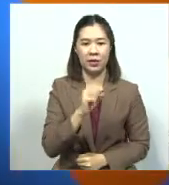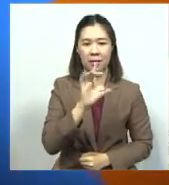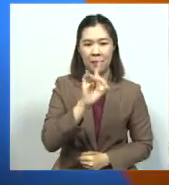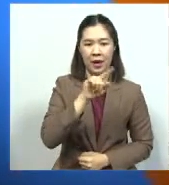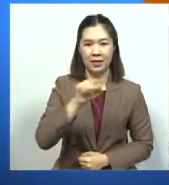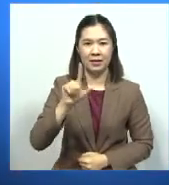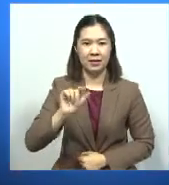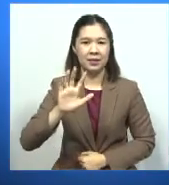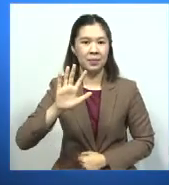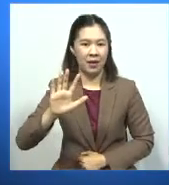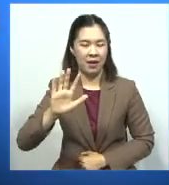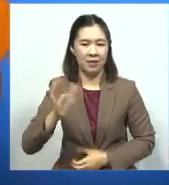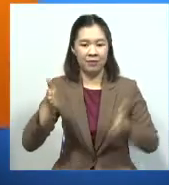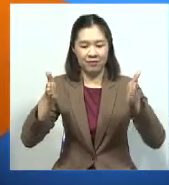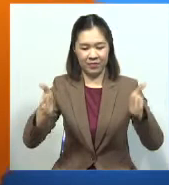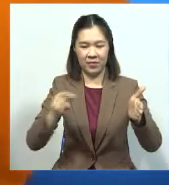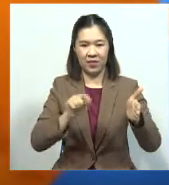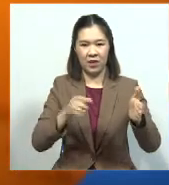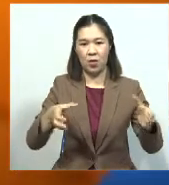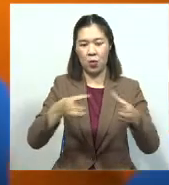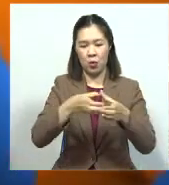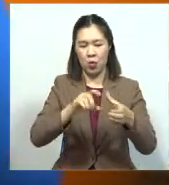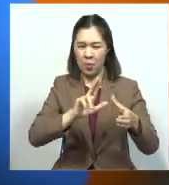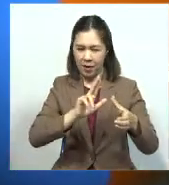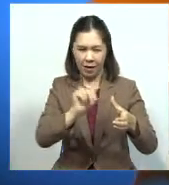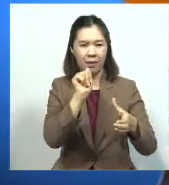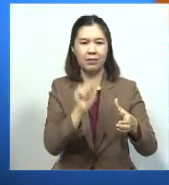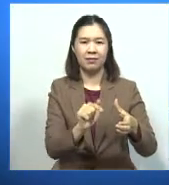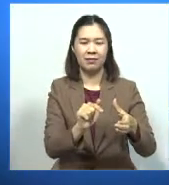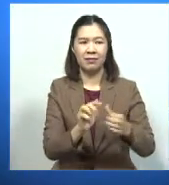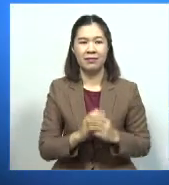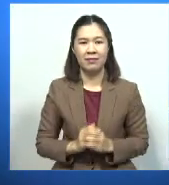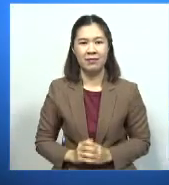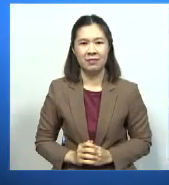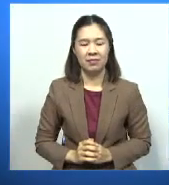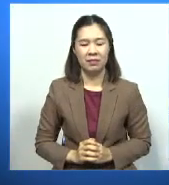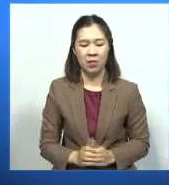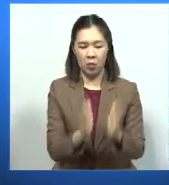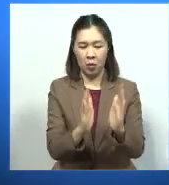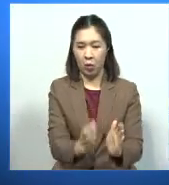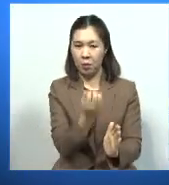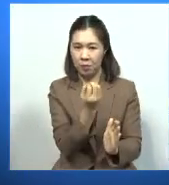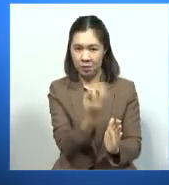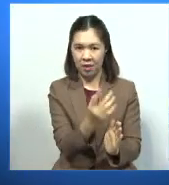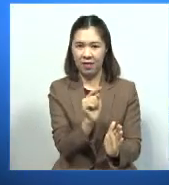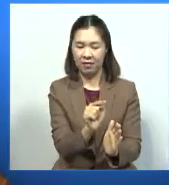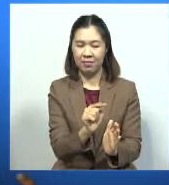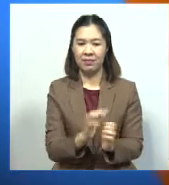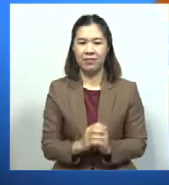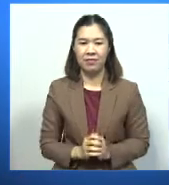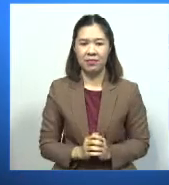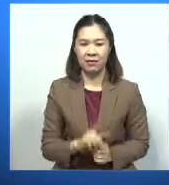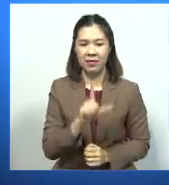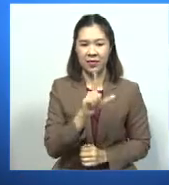ง25ปีกลุ่มนี้ถือว่าเป็นกลุ่มหลักเลยนะที่หลายคนจับตามอง ใช่ค่ะคือมีเยอะมากนะคะในกล ุ่ ม First Vote 18